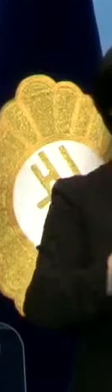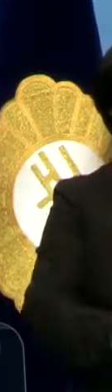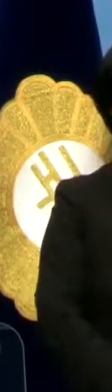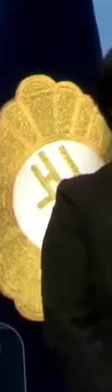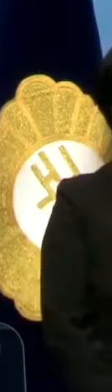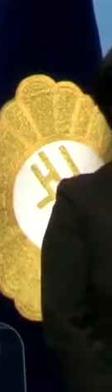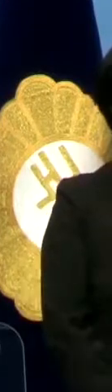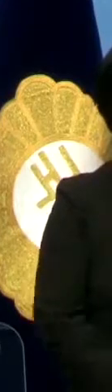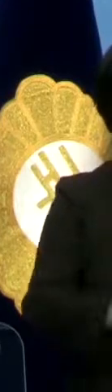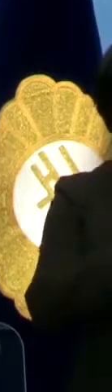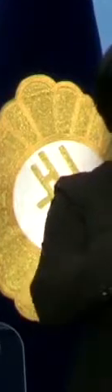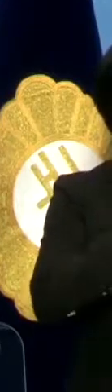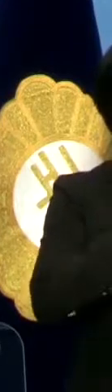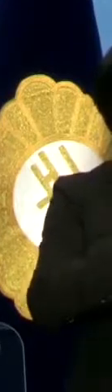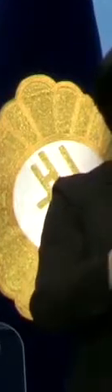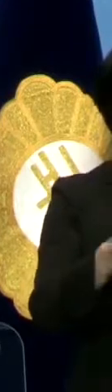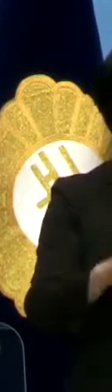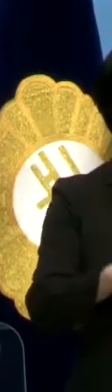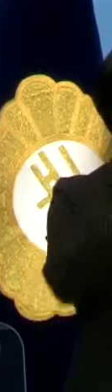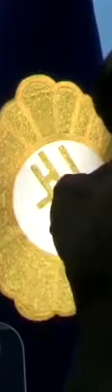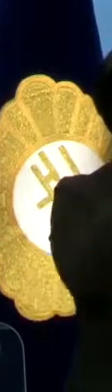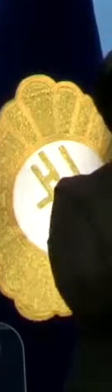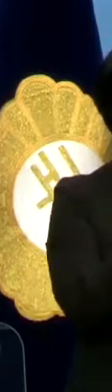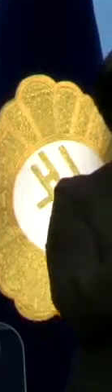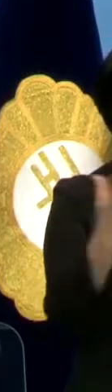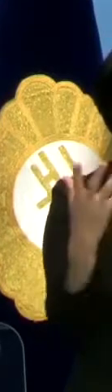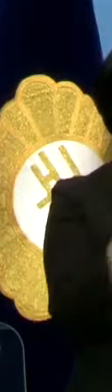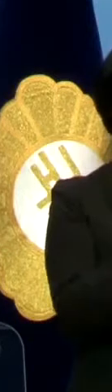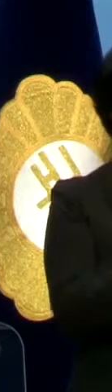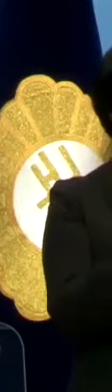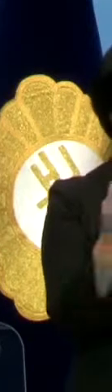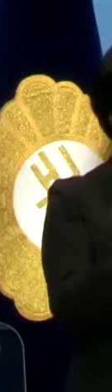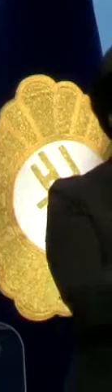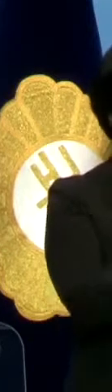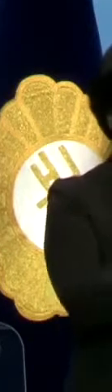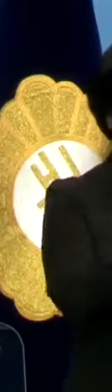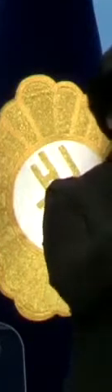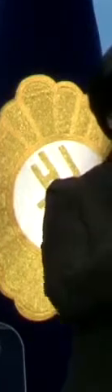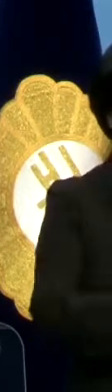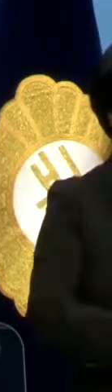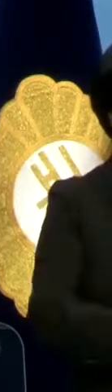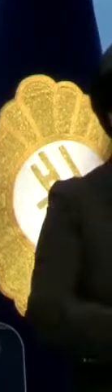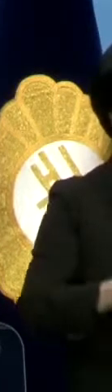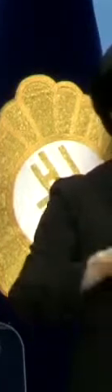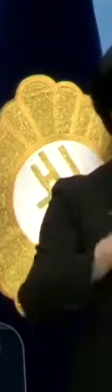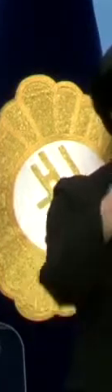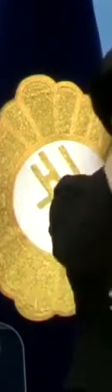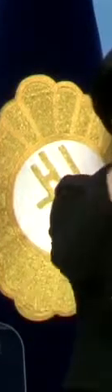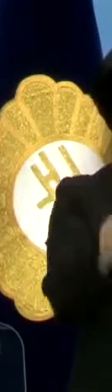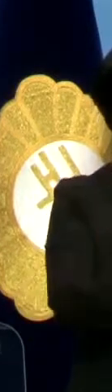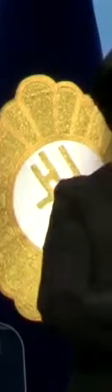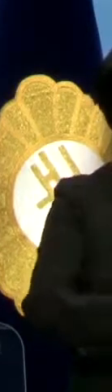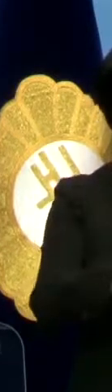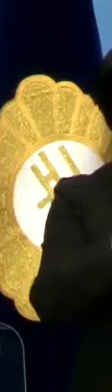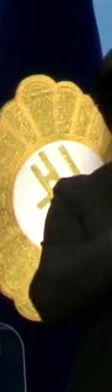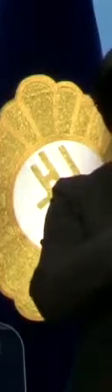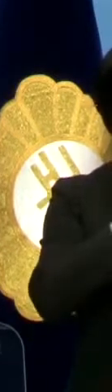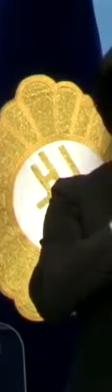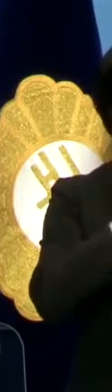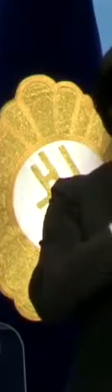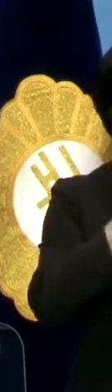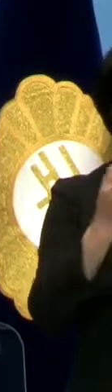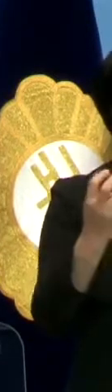않았습니다. 저는 이번 경찰법 전부 개정안 심사 과정에서 국가경찰위원회의 실질화